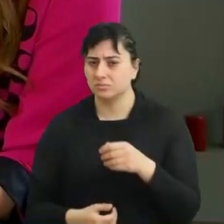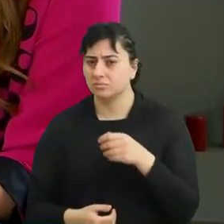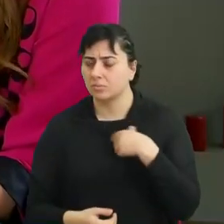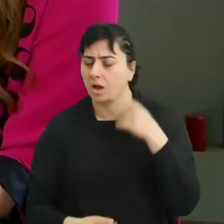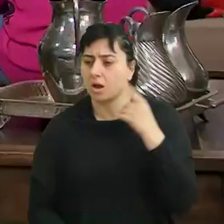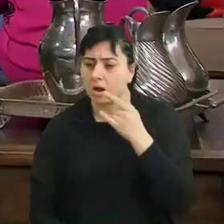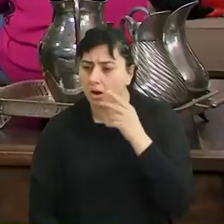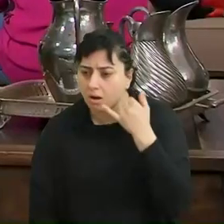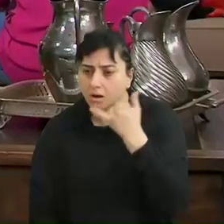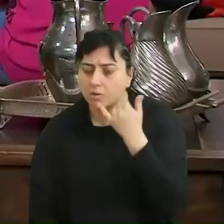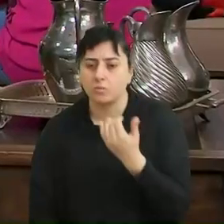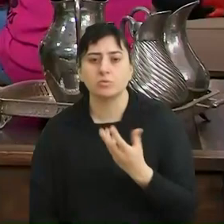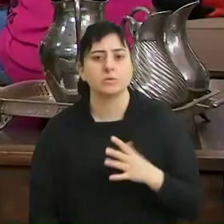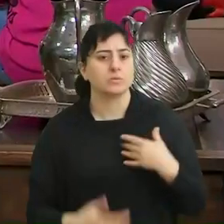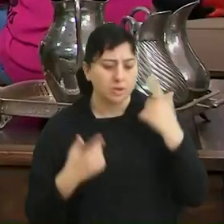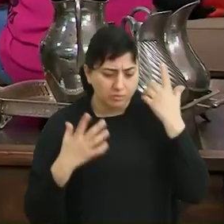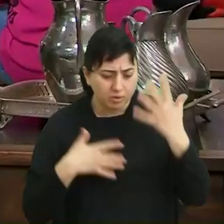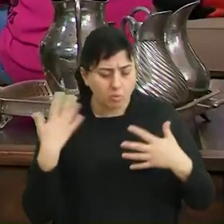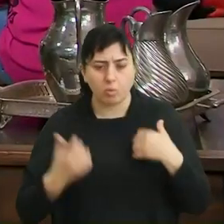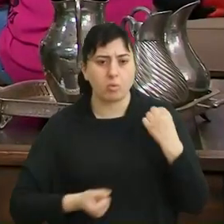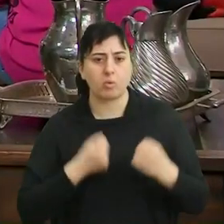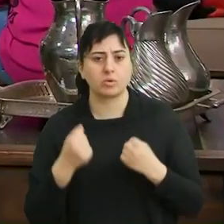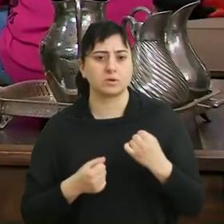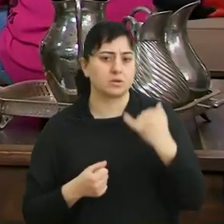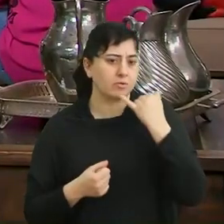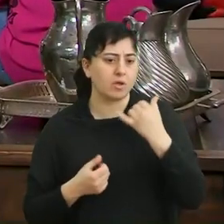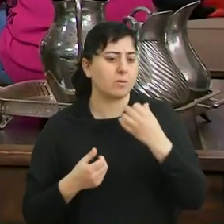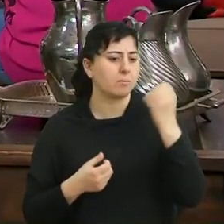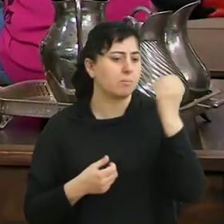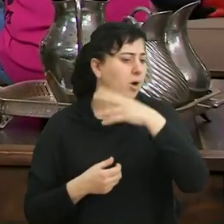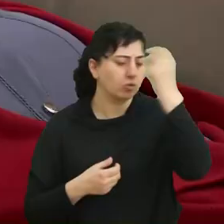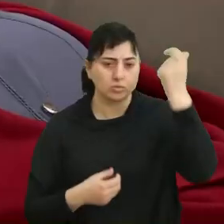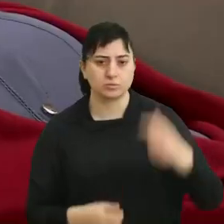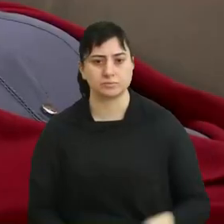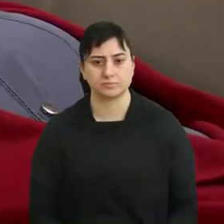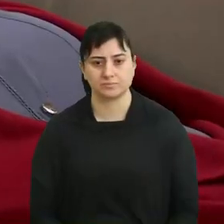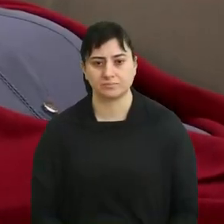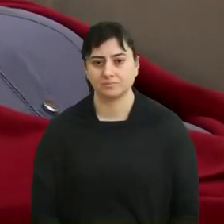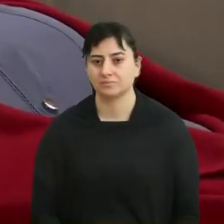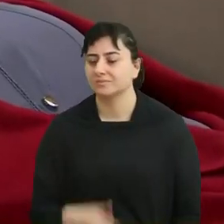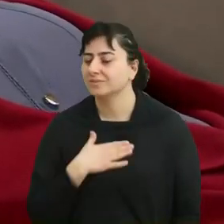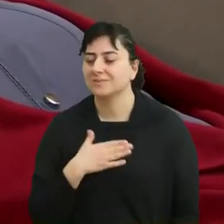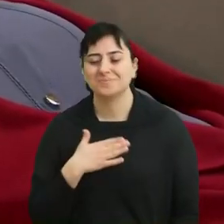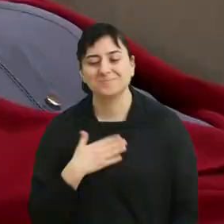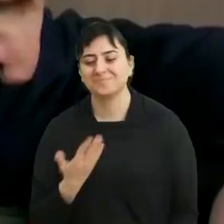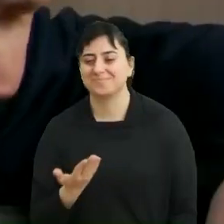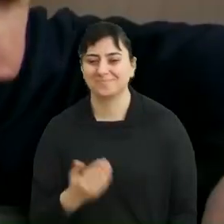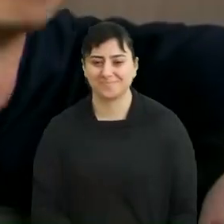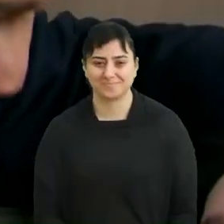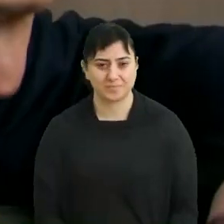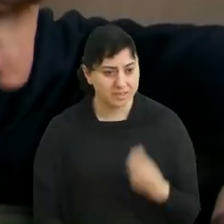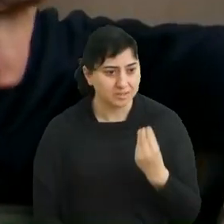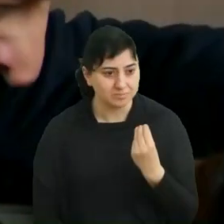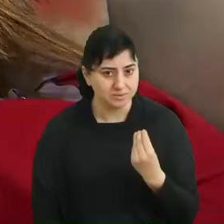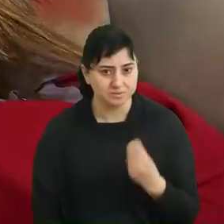seni, ulaşamadım ama. Kızım ben ne yaptığımı bilir miyim? Öyle bir fırladım ki telefonu herhalde bir yerde unuttum. Ah canım.